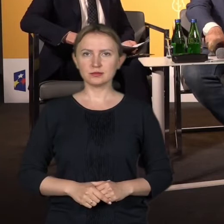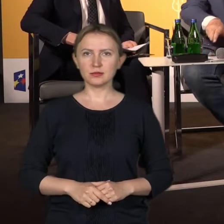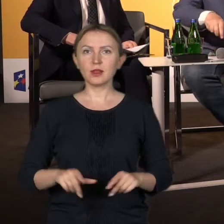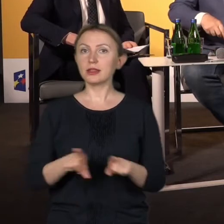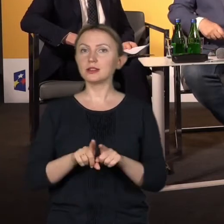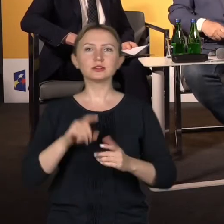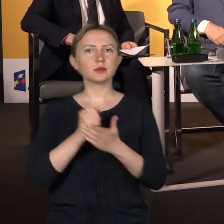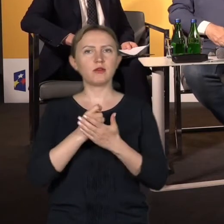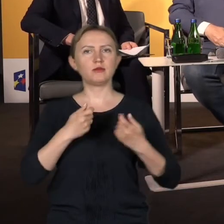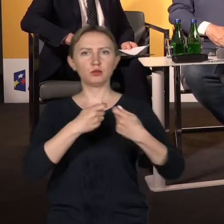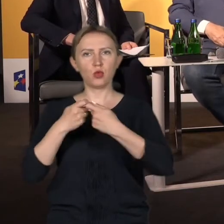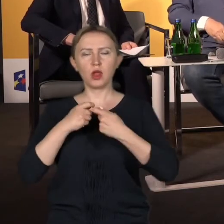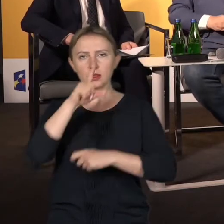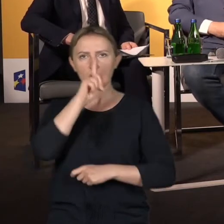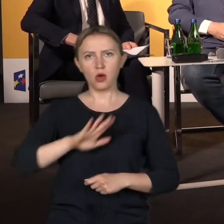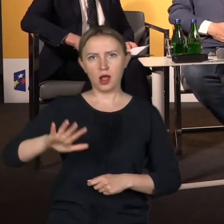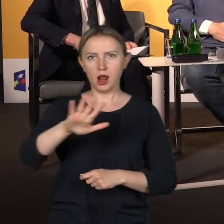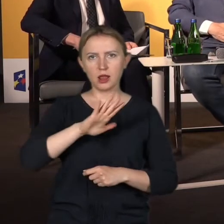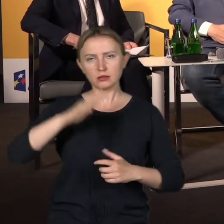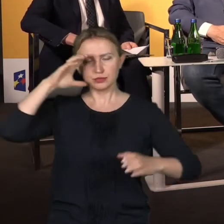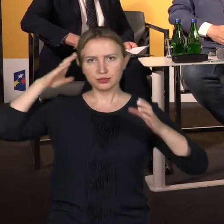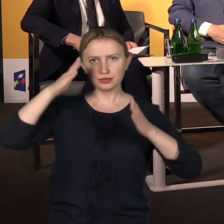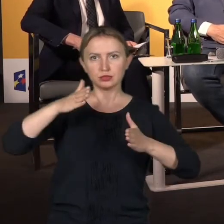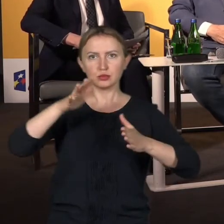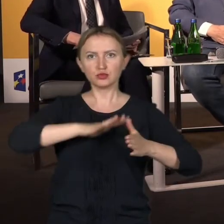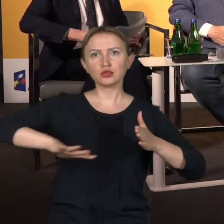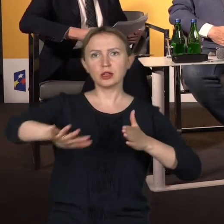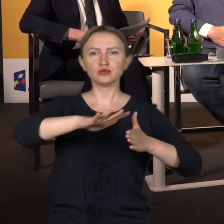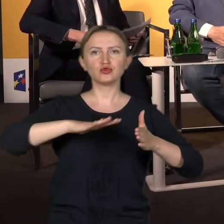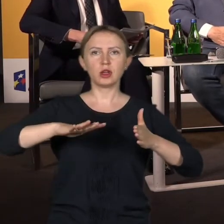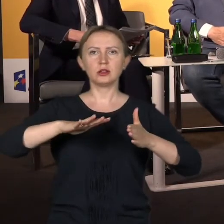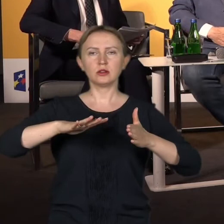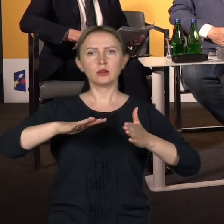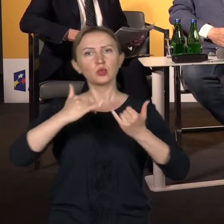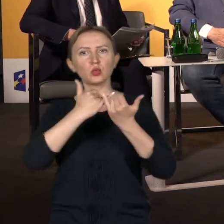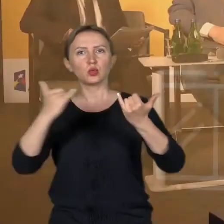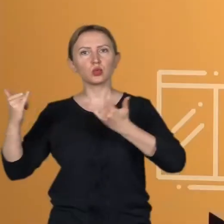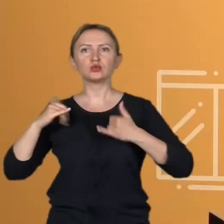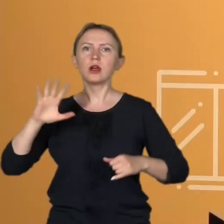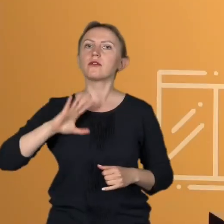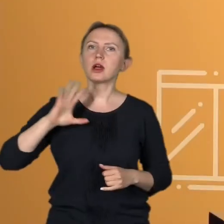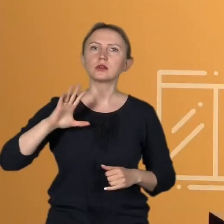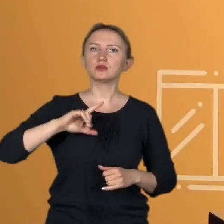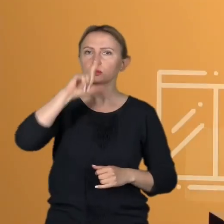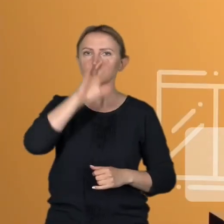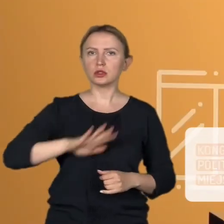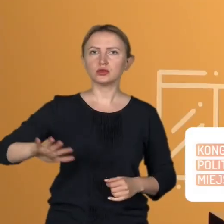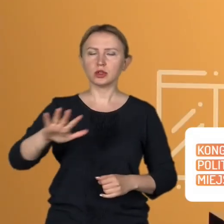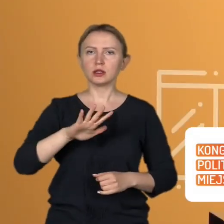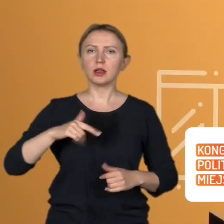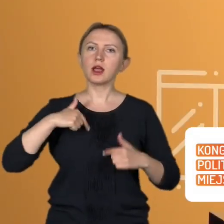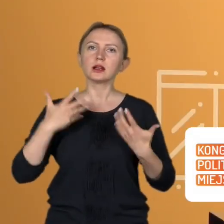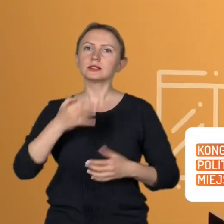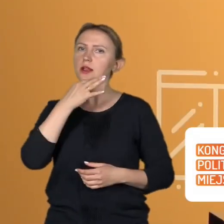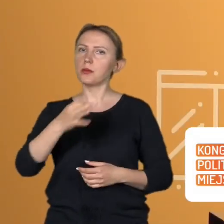Mamy tutaj kwestię wspólnoty lokalnej koncentrowanej wokół przestrzeni, wokół różnych wartości tej przestrzeni.